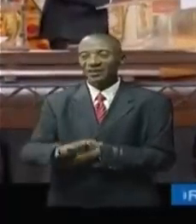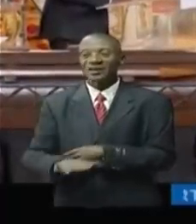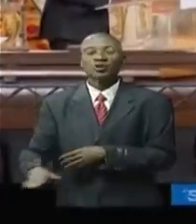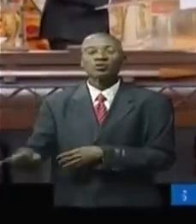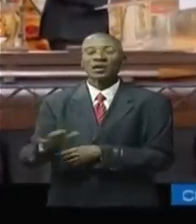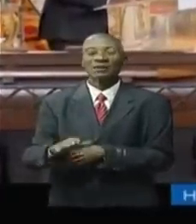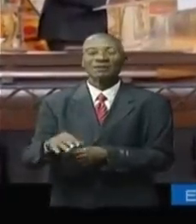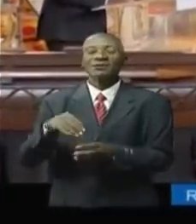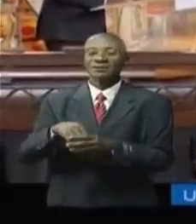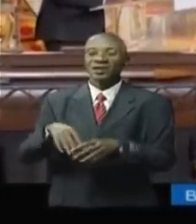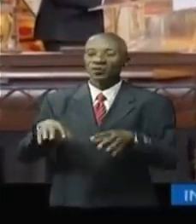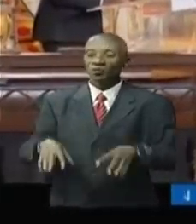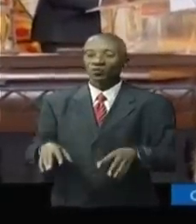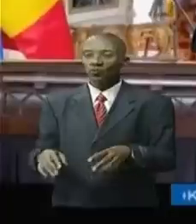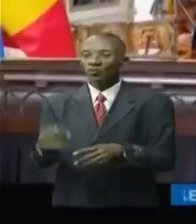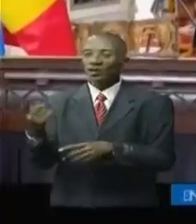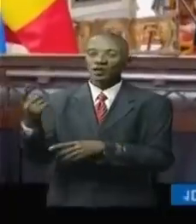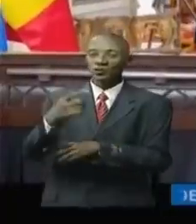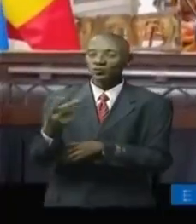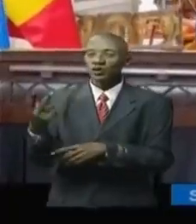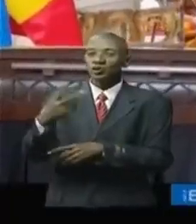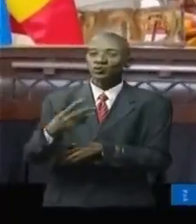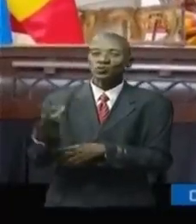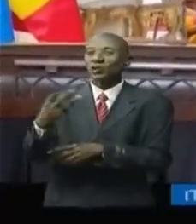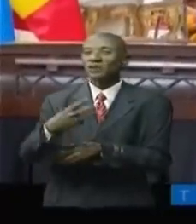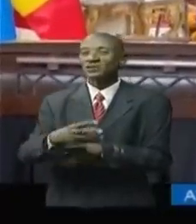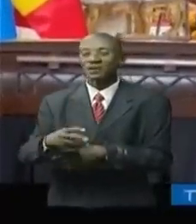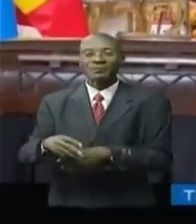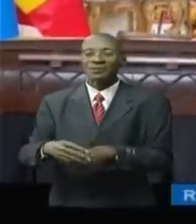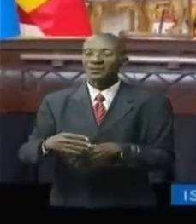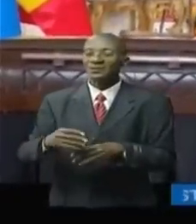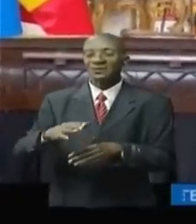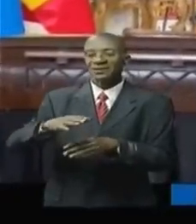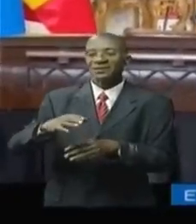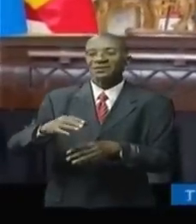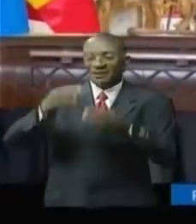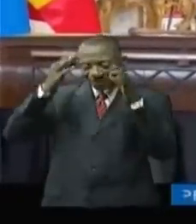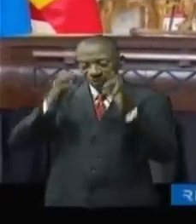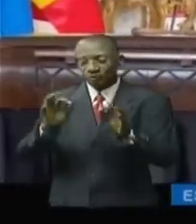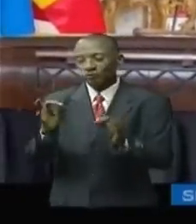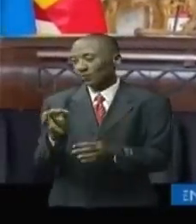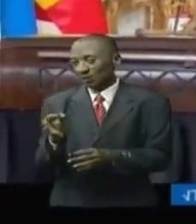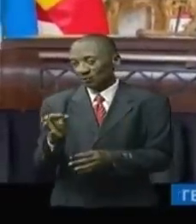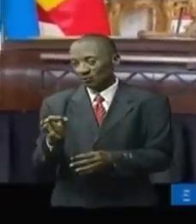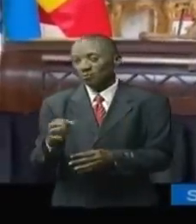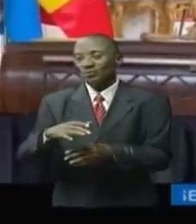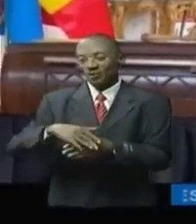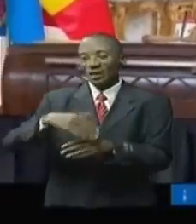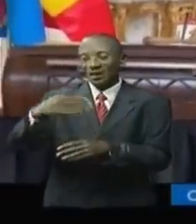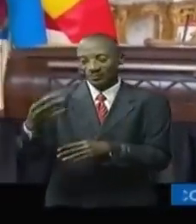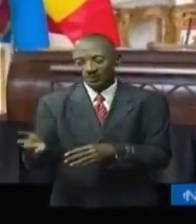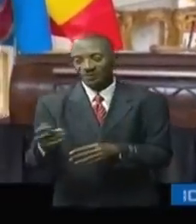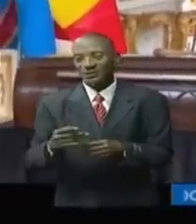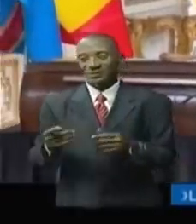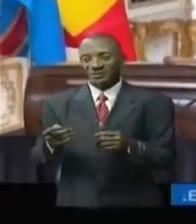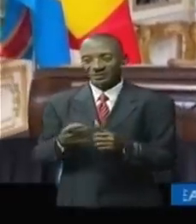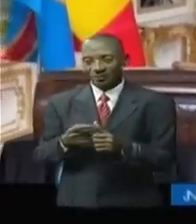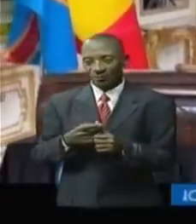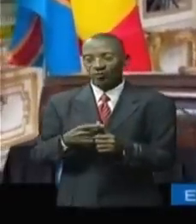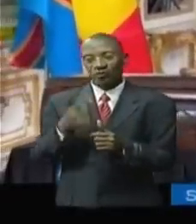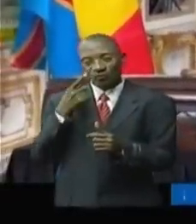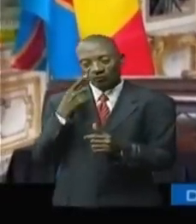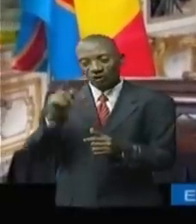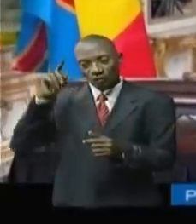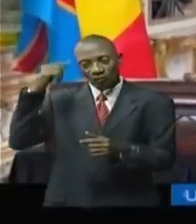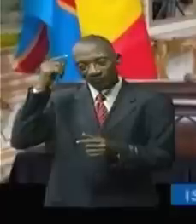pu avoir lieu. Vos propos l'ont si bien rappelé, Monsieur le Premier ministre. Je